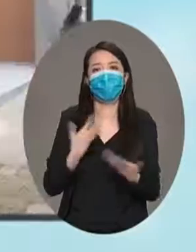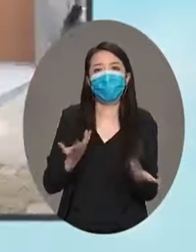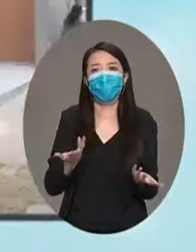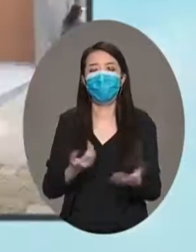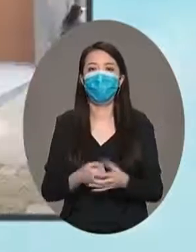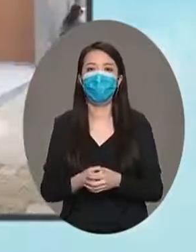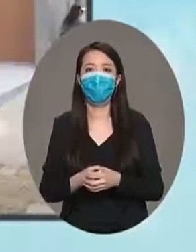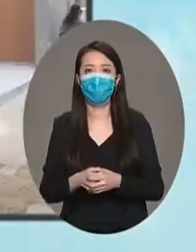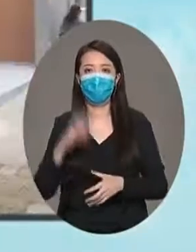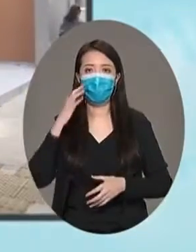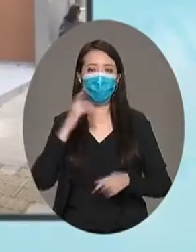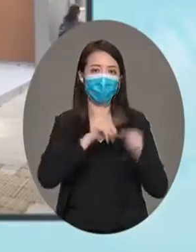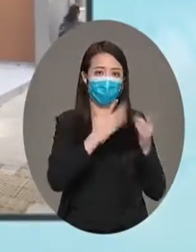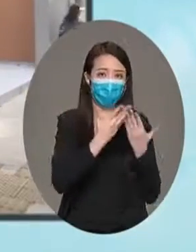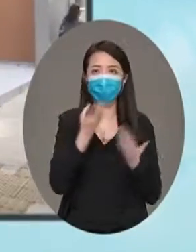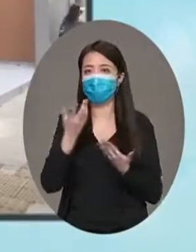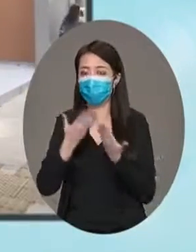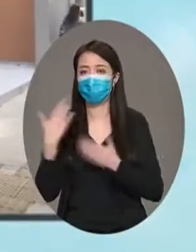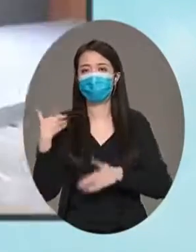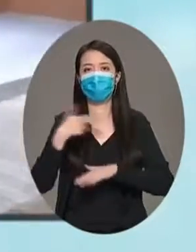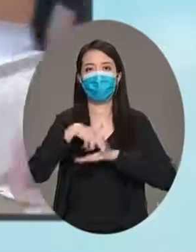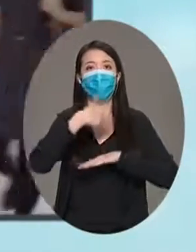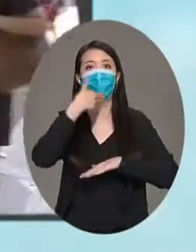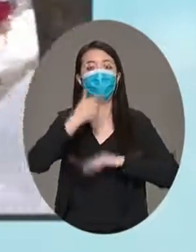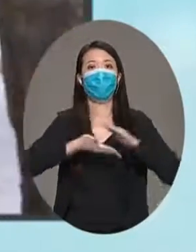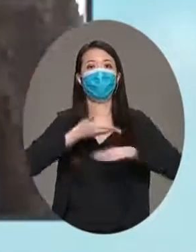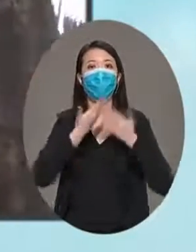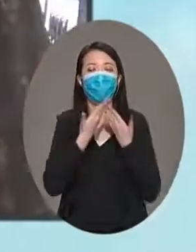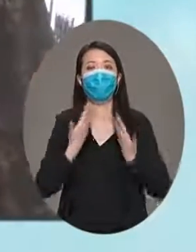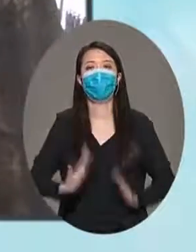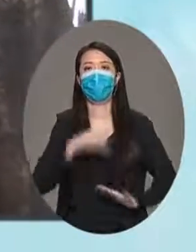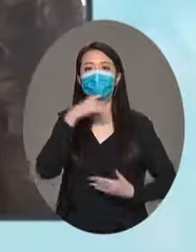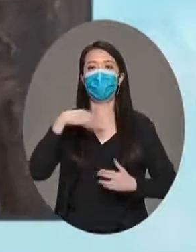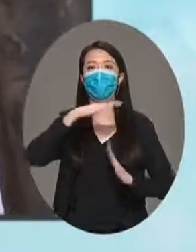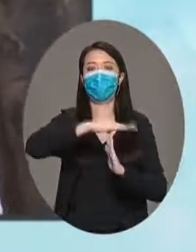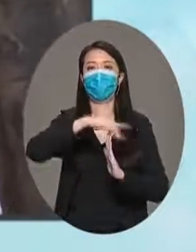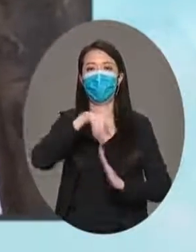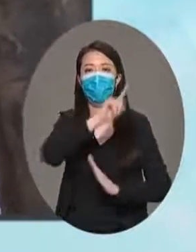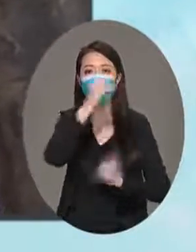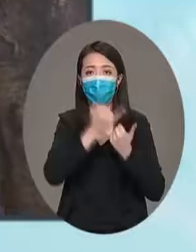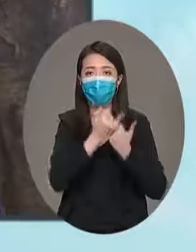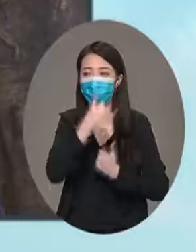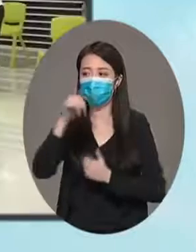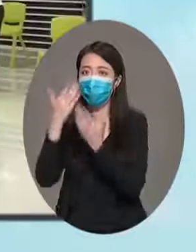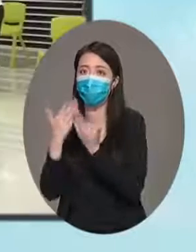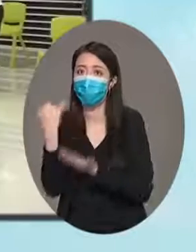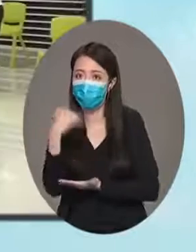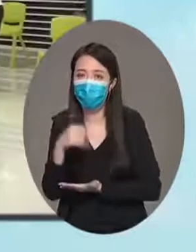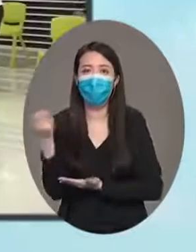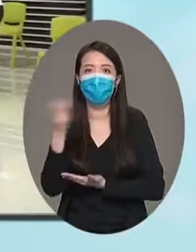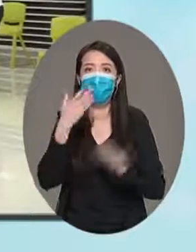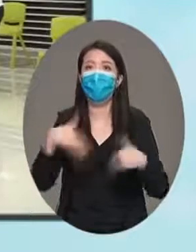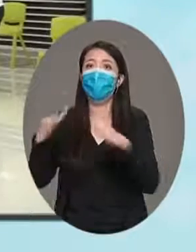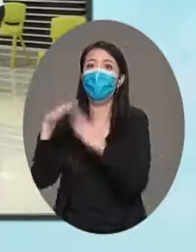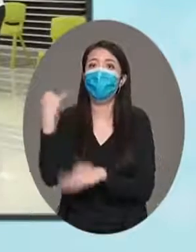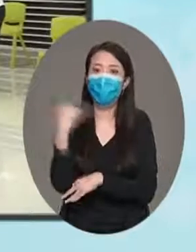啦。 澳門中小學原定朝早復課，亦都要臨時暫停。有跨境學生冇得翻學之餘，更加係